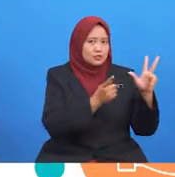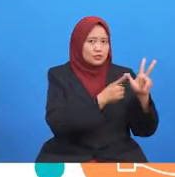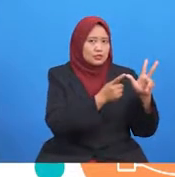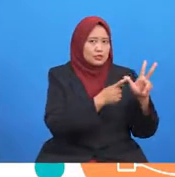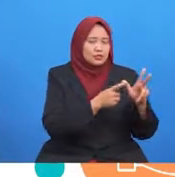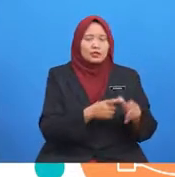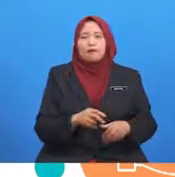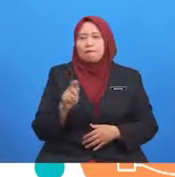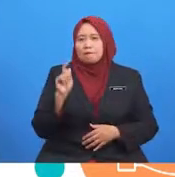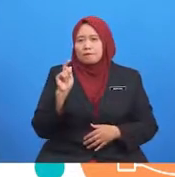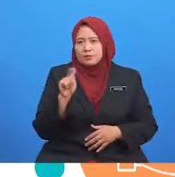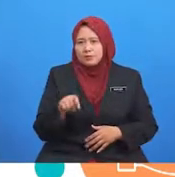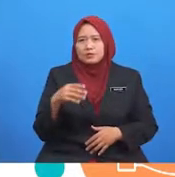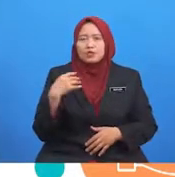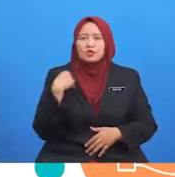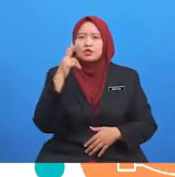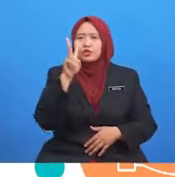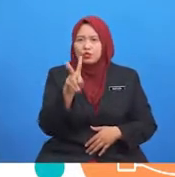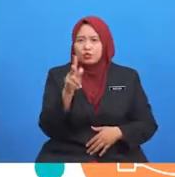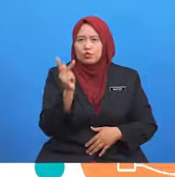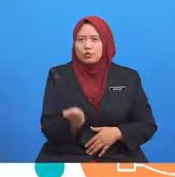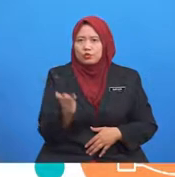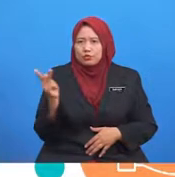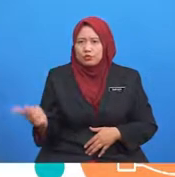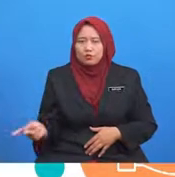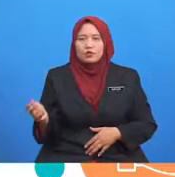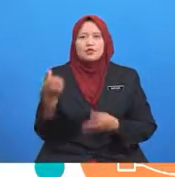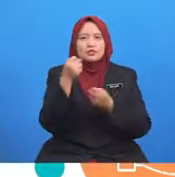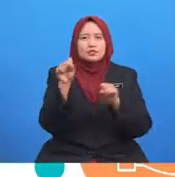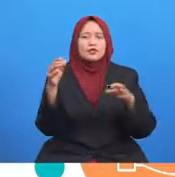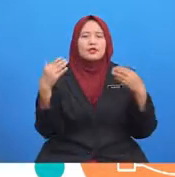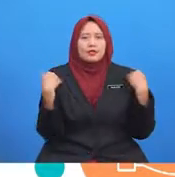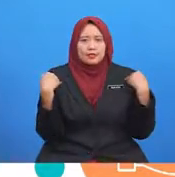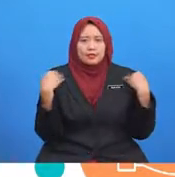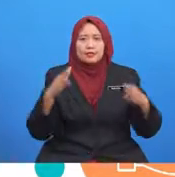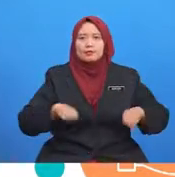sekurang-kurangnya 2 produk sedia ada diberikan.